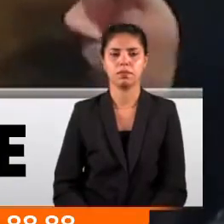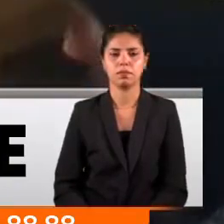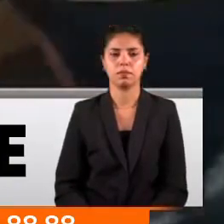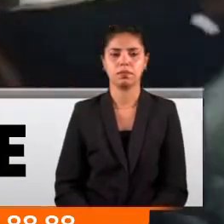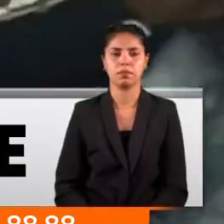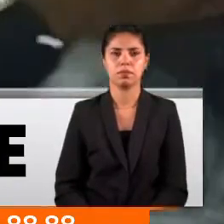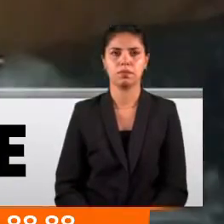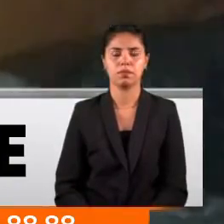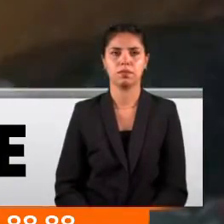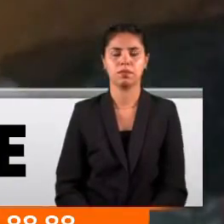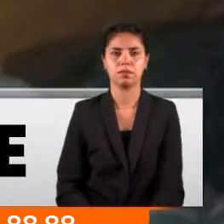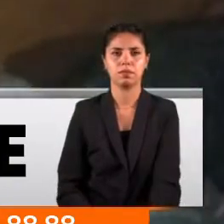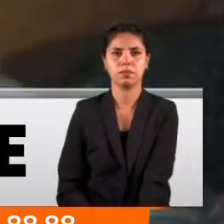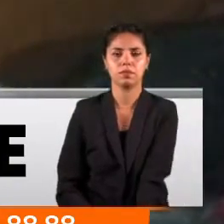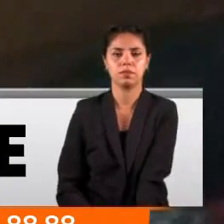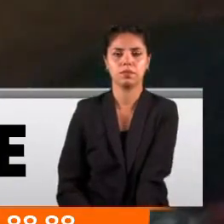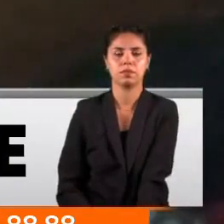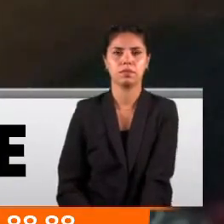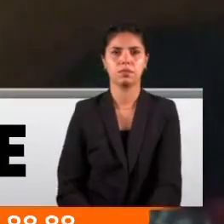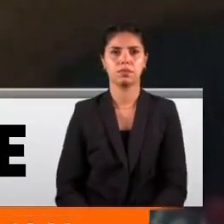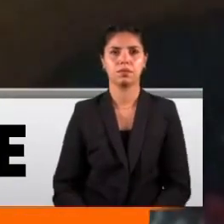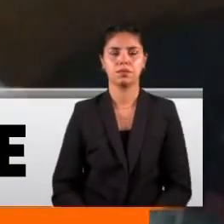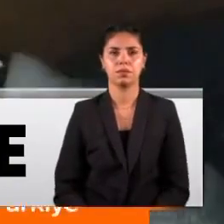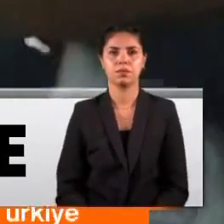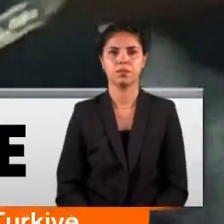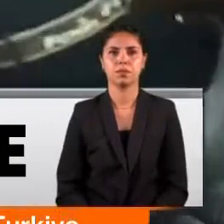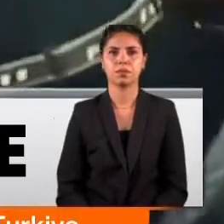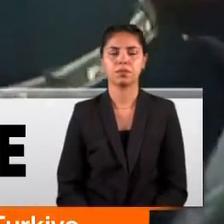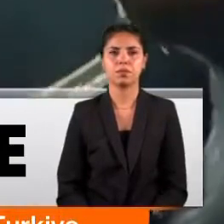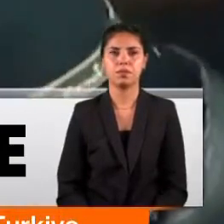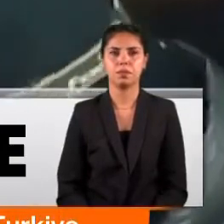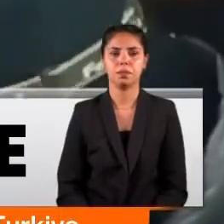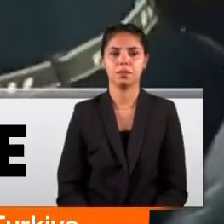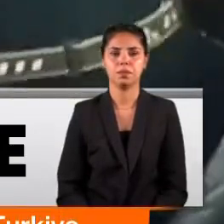Türk devletinin hızlı şekilde ulaştırdığı tıbbi yardım hayatımı kurtardı.